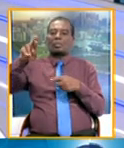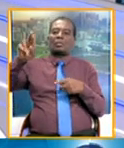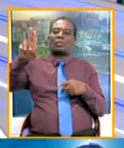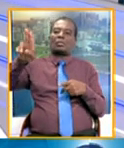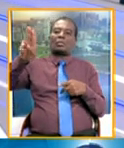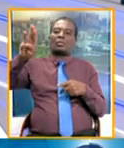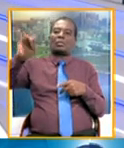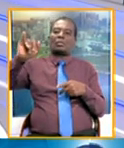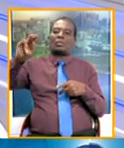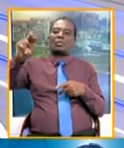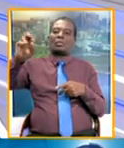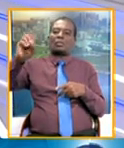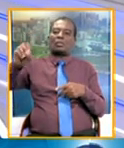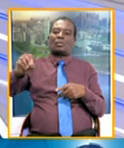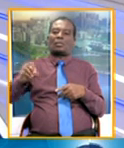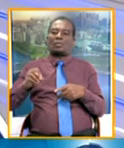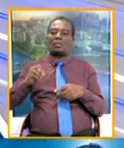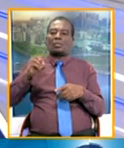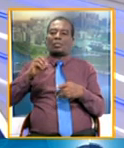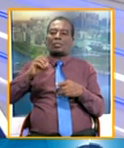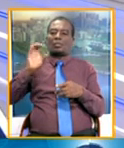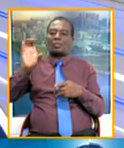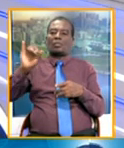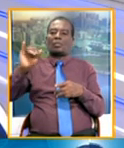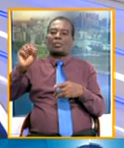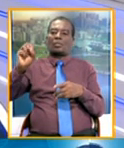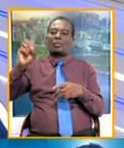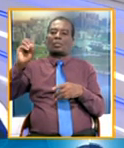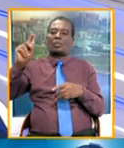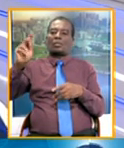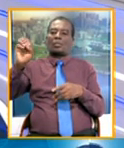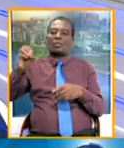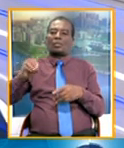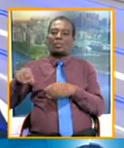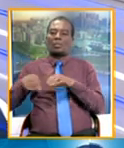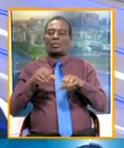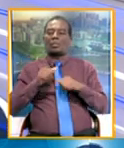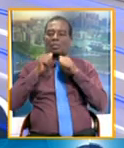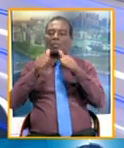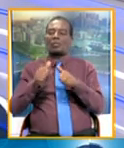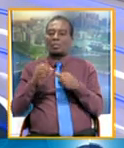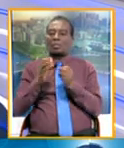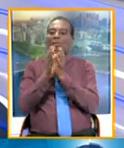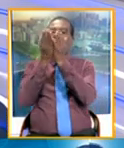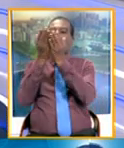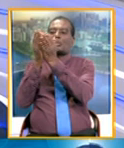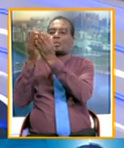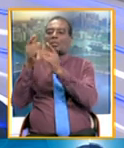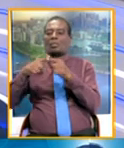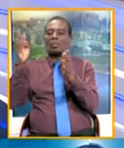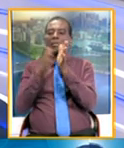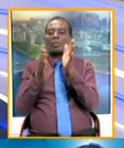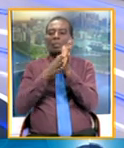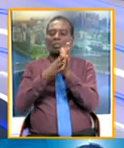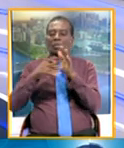Niébi Tiassa, Abrahaman Sissoko, à titre personnel, a fait don de plusieurs kits scolaires et sanitaires à l'école